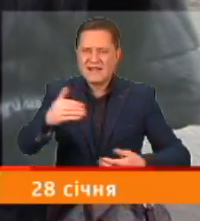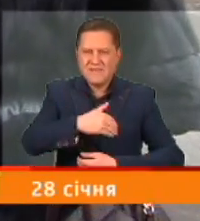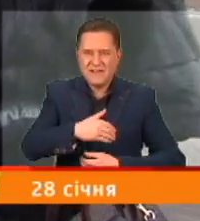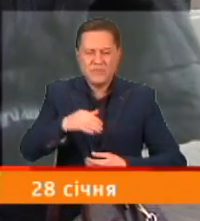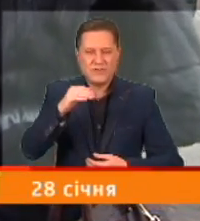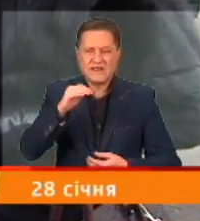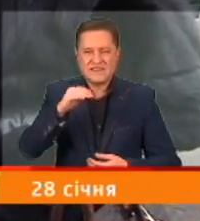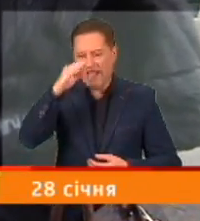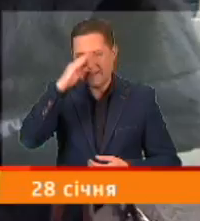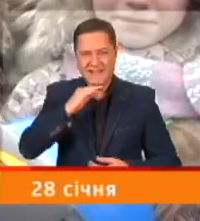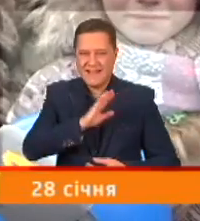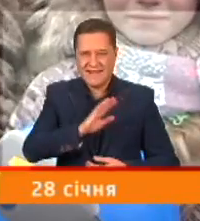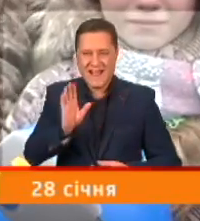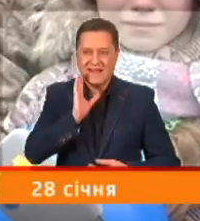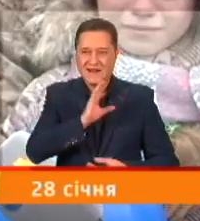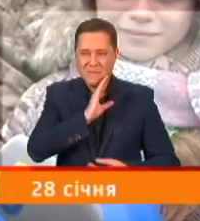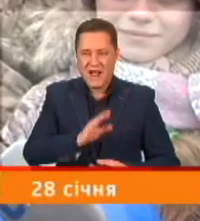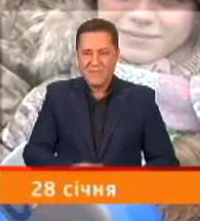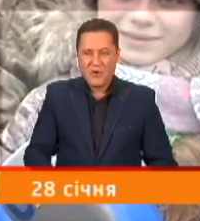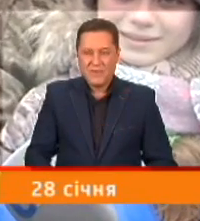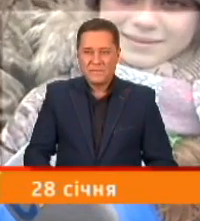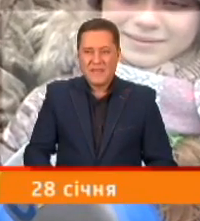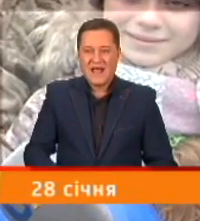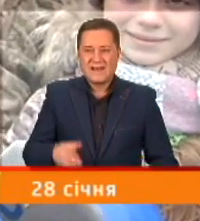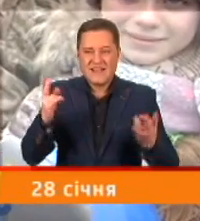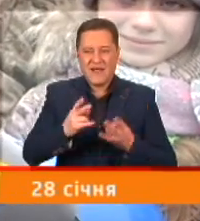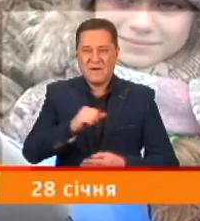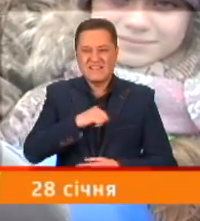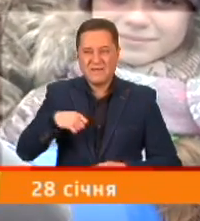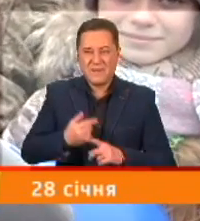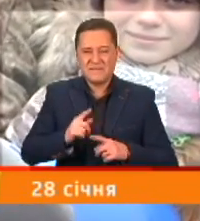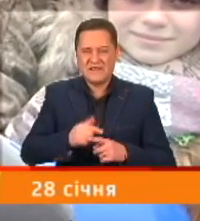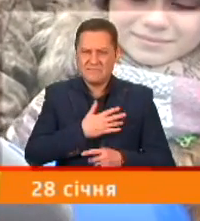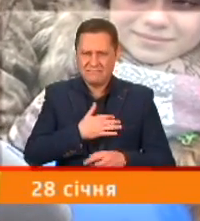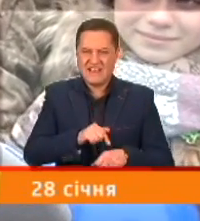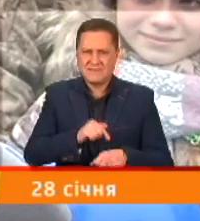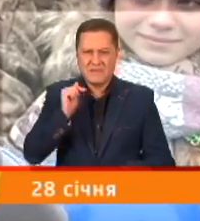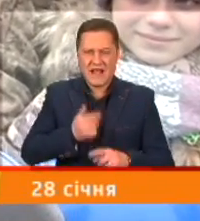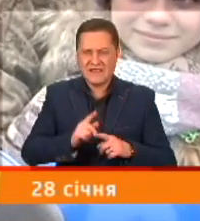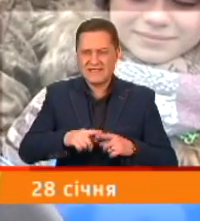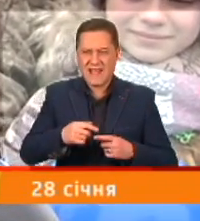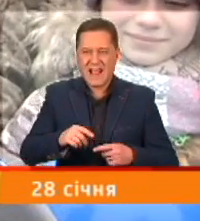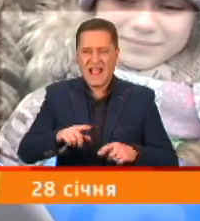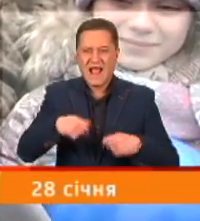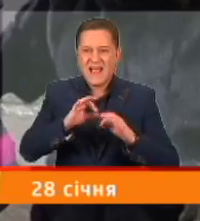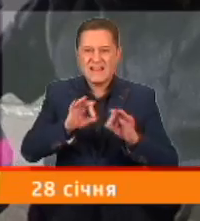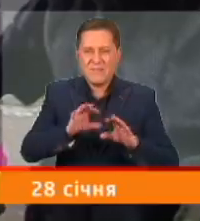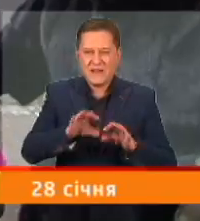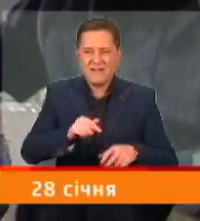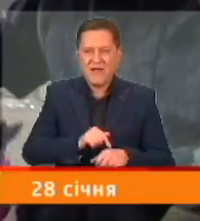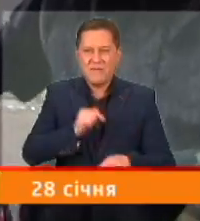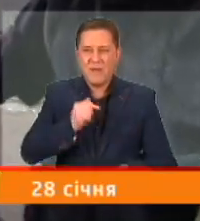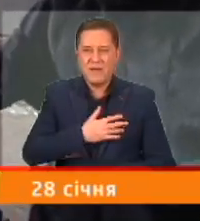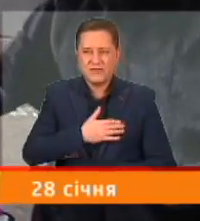ані тата, ані маму. Вам треба це самим іспитати. Це непередаваємі почуття.